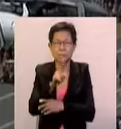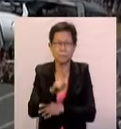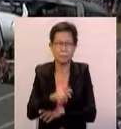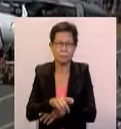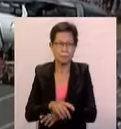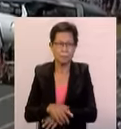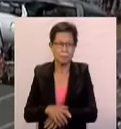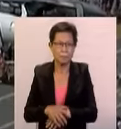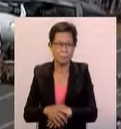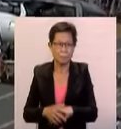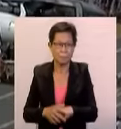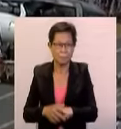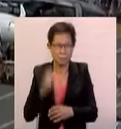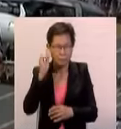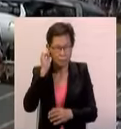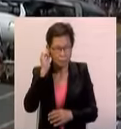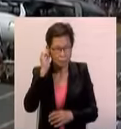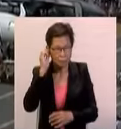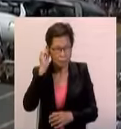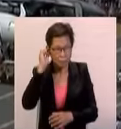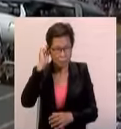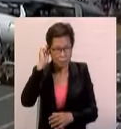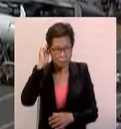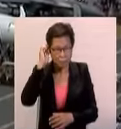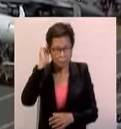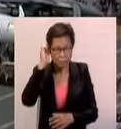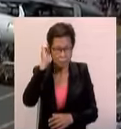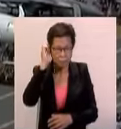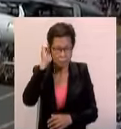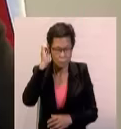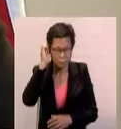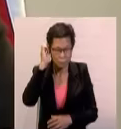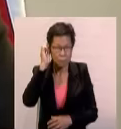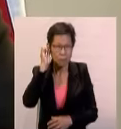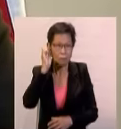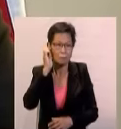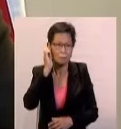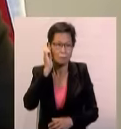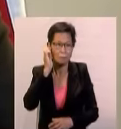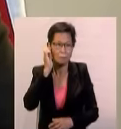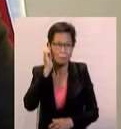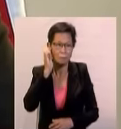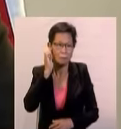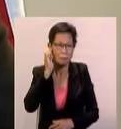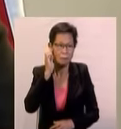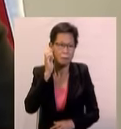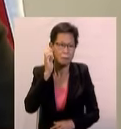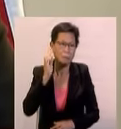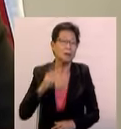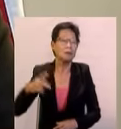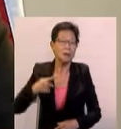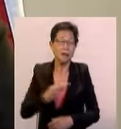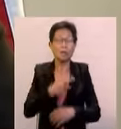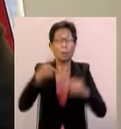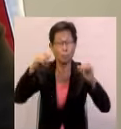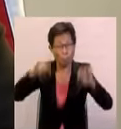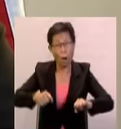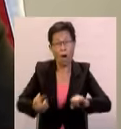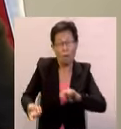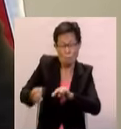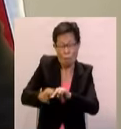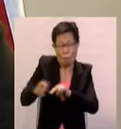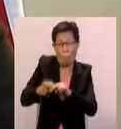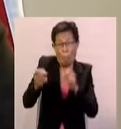aero angkasa dan maritim ini punya prospek pekerjaan yang cerah? Itu kita boleh membanyakkan